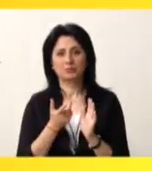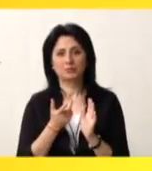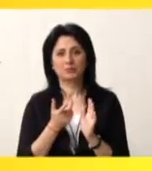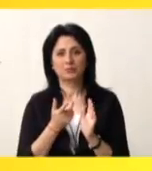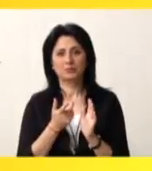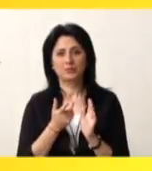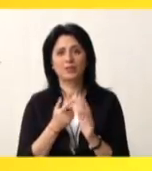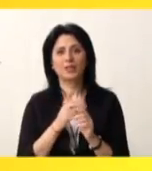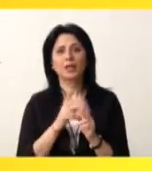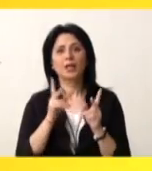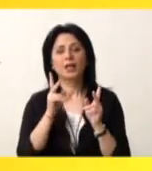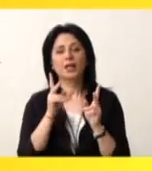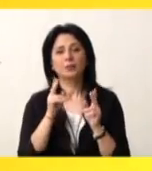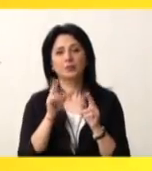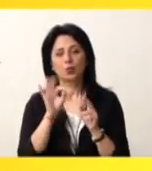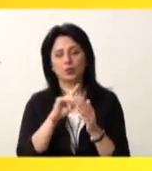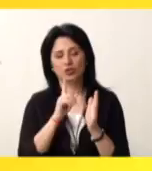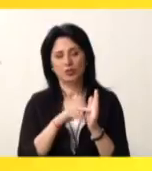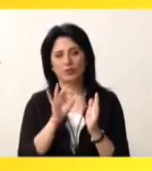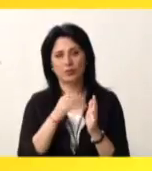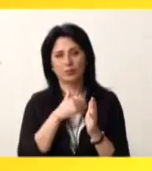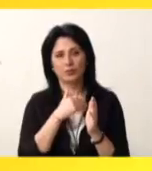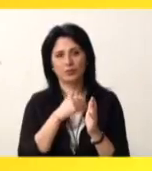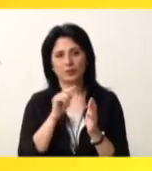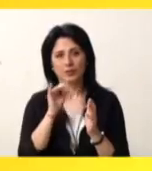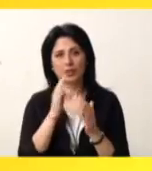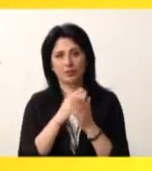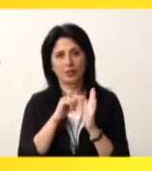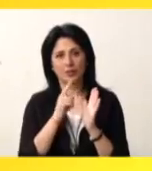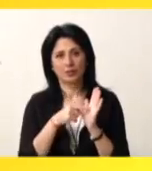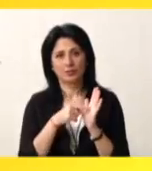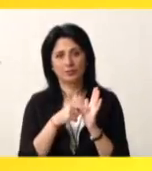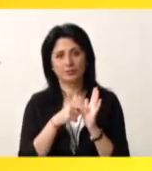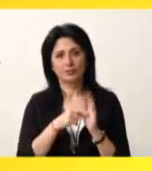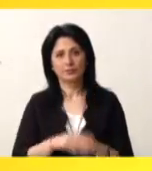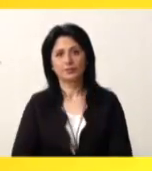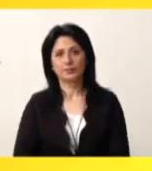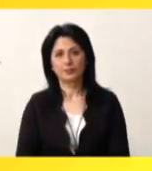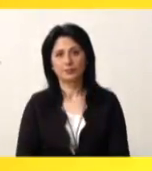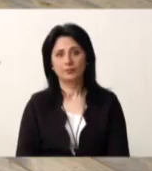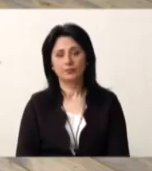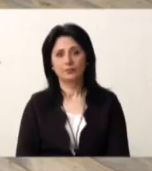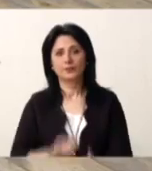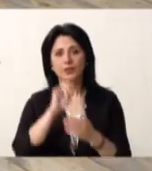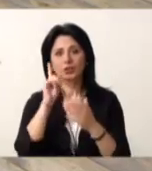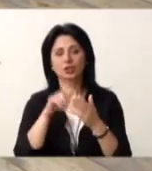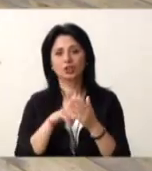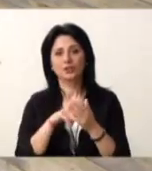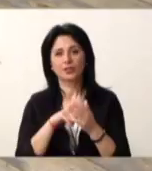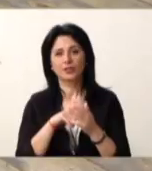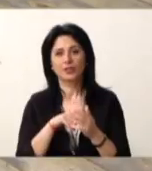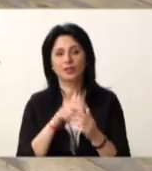ერთგვარი შვება. სიმსივნესთან დაკავშირებით უნდა დაგისვათ კითხვა. თეა, გვაქვს საყლაპავზე კითხვა? დიახ, შეკითხვა გვაქვს,